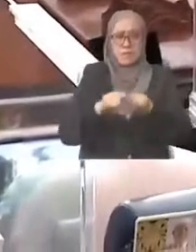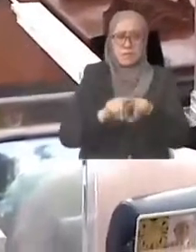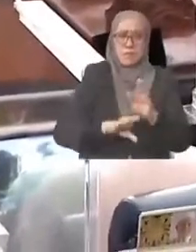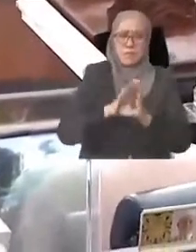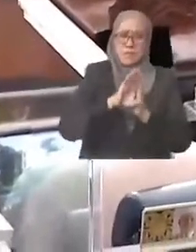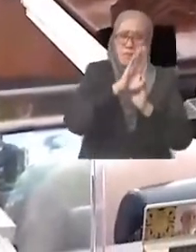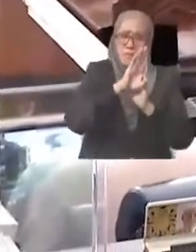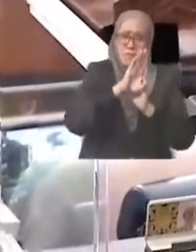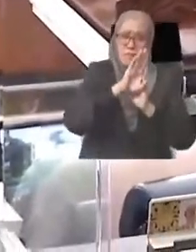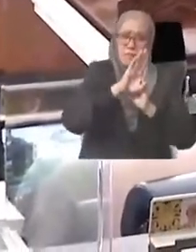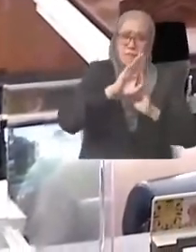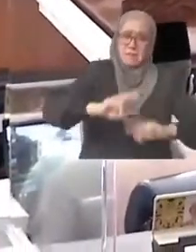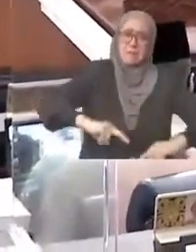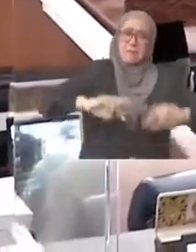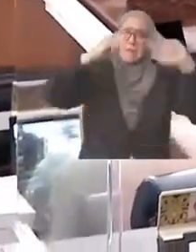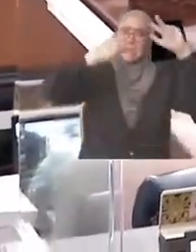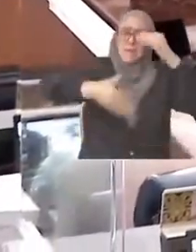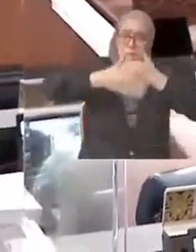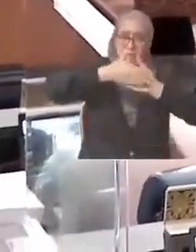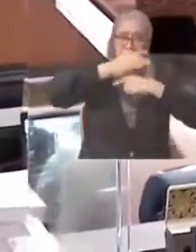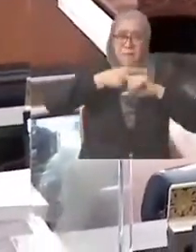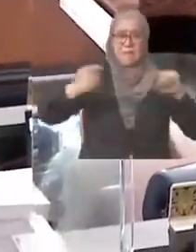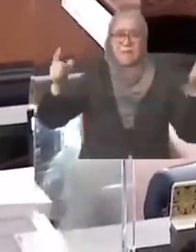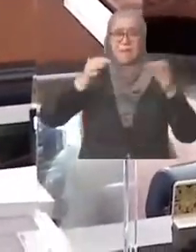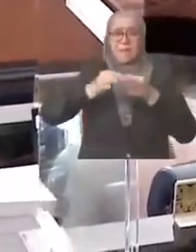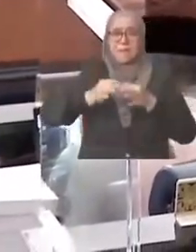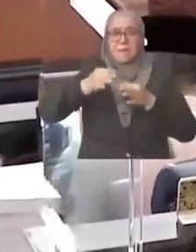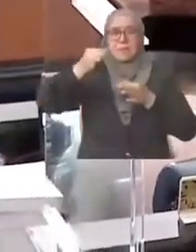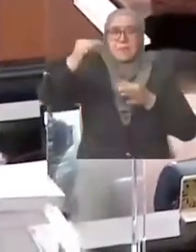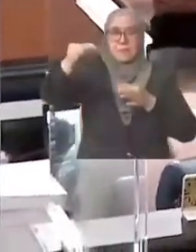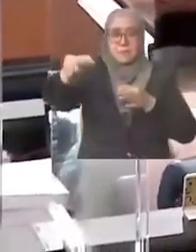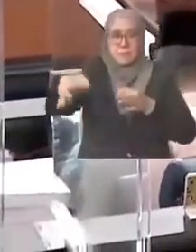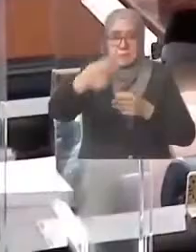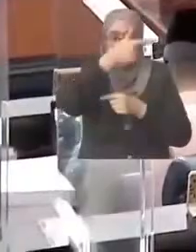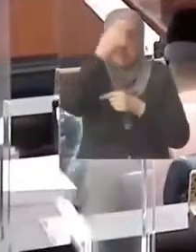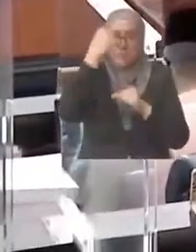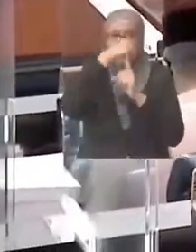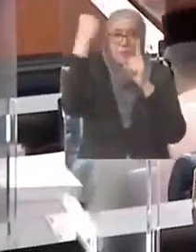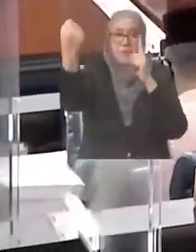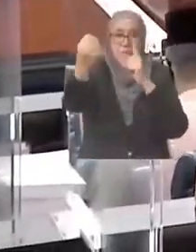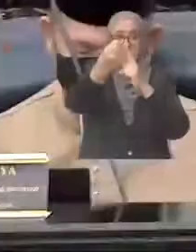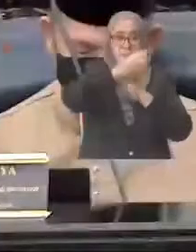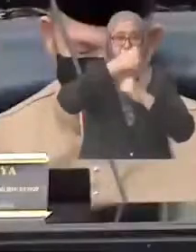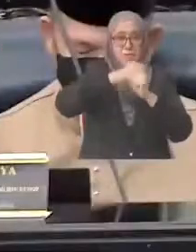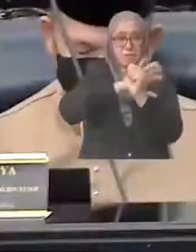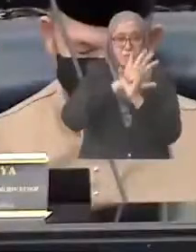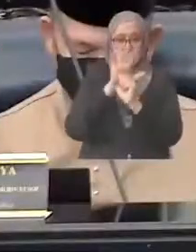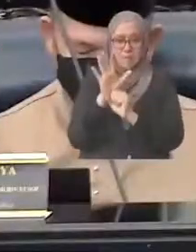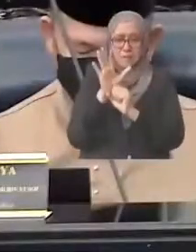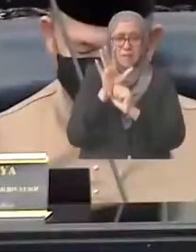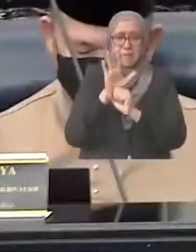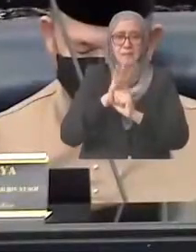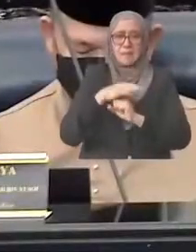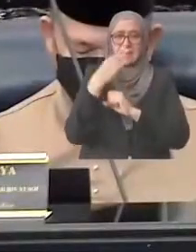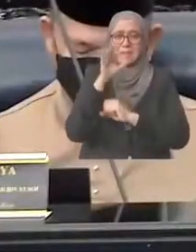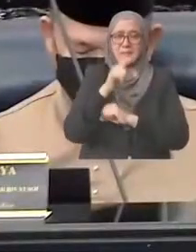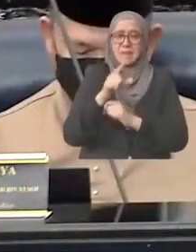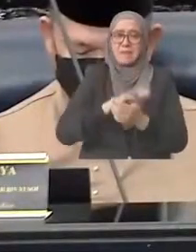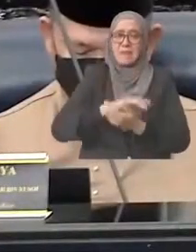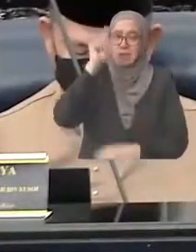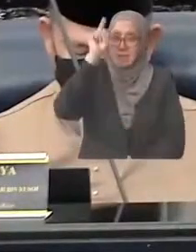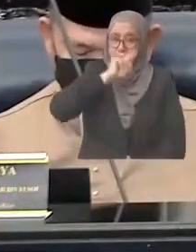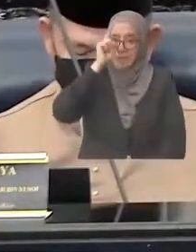Dek situasi penularan kobis 16 yang terus critical sejak pembentangan belanjawan 2021